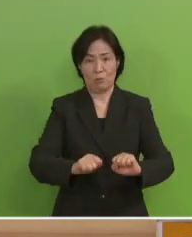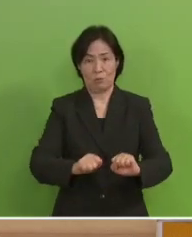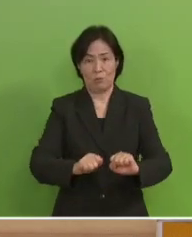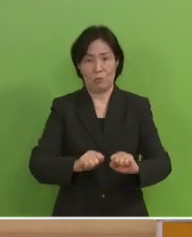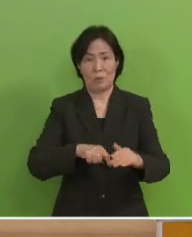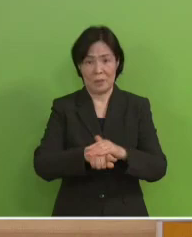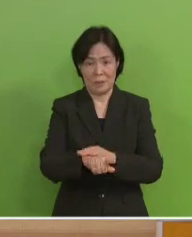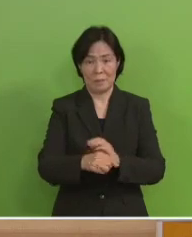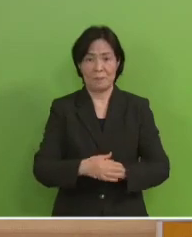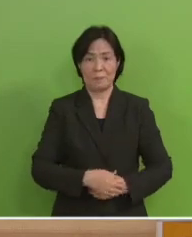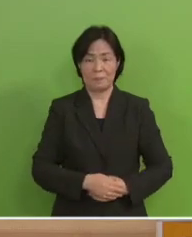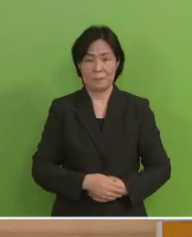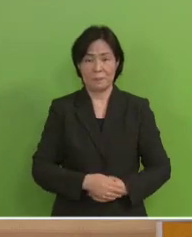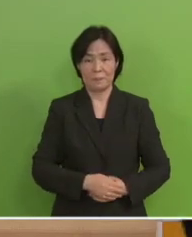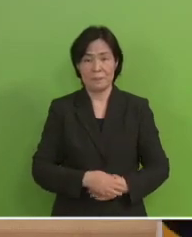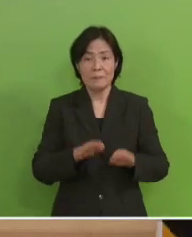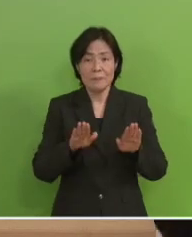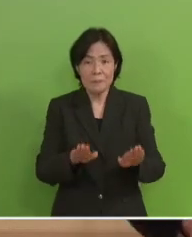この